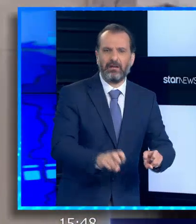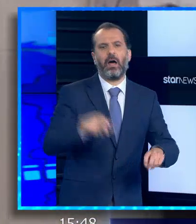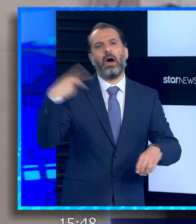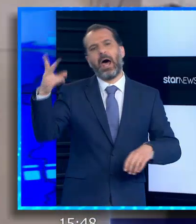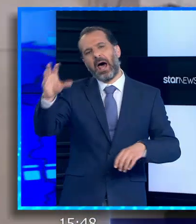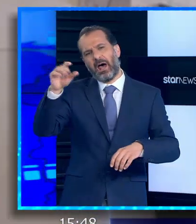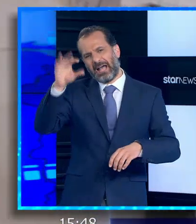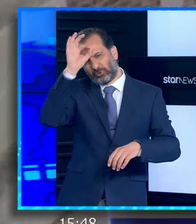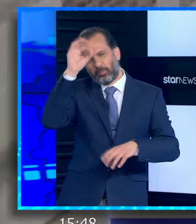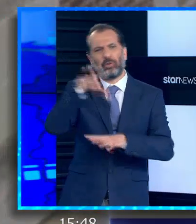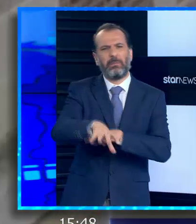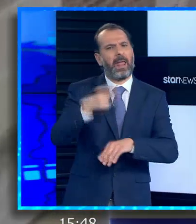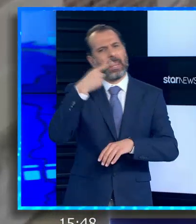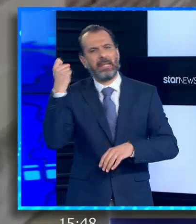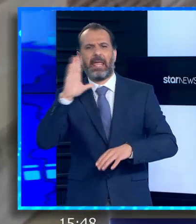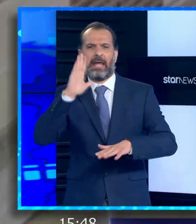Ασφαλείας Νίκαιας Ρέντι.